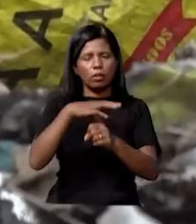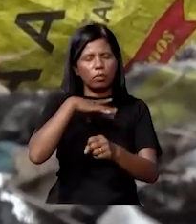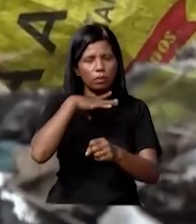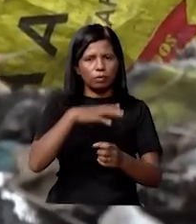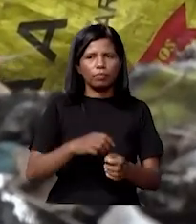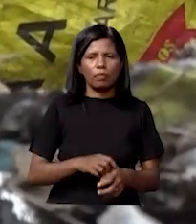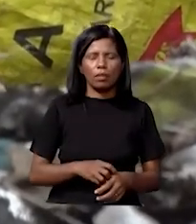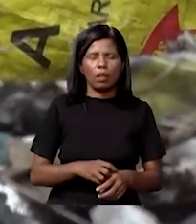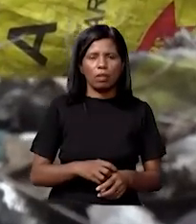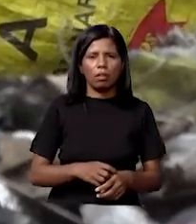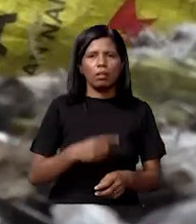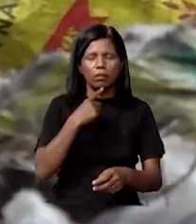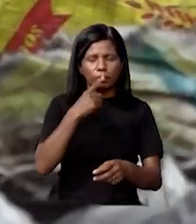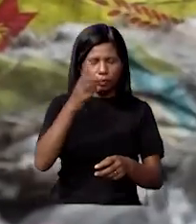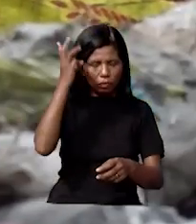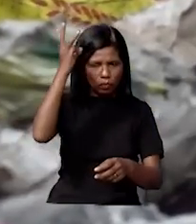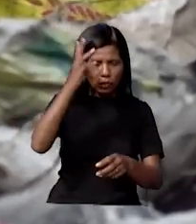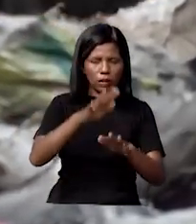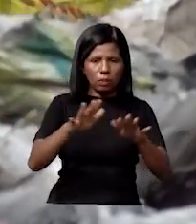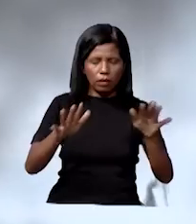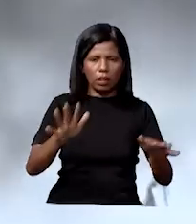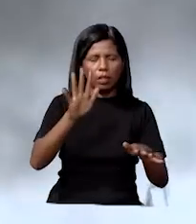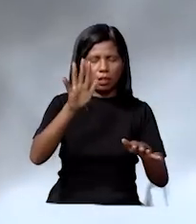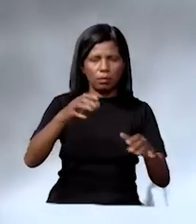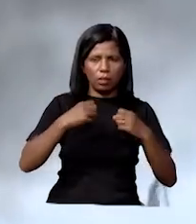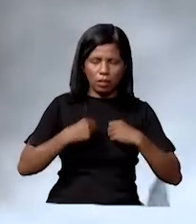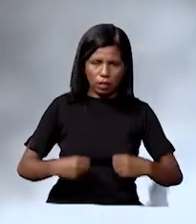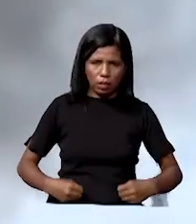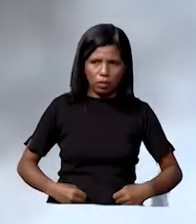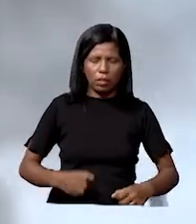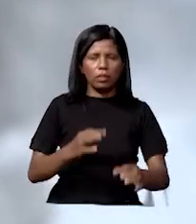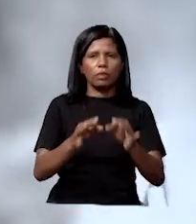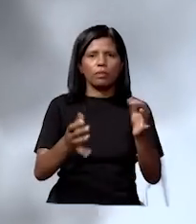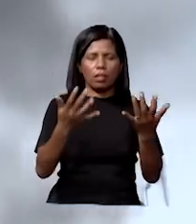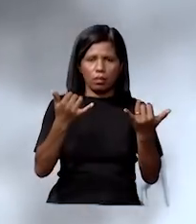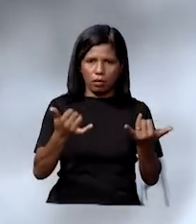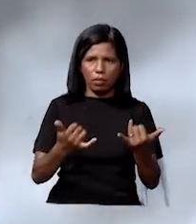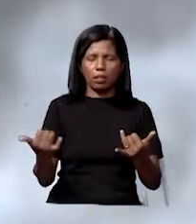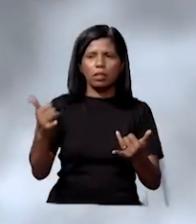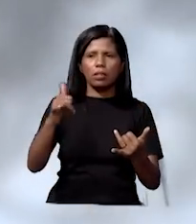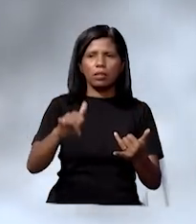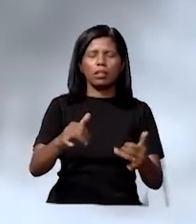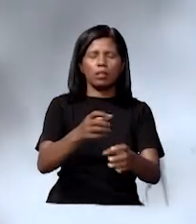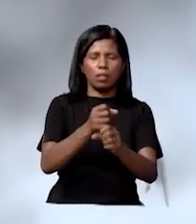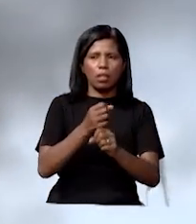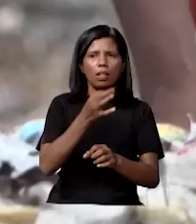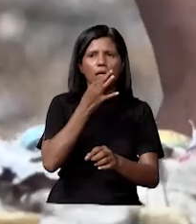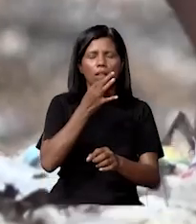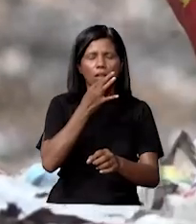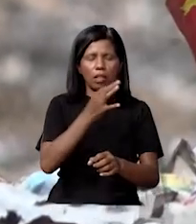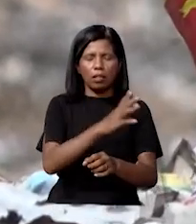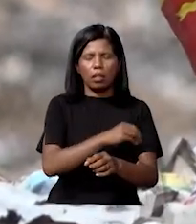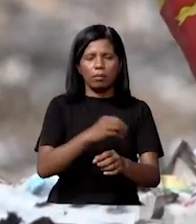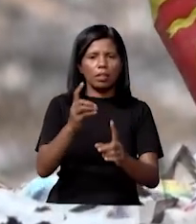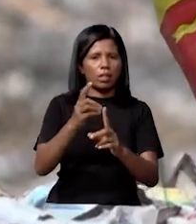postu saudi tibar mos prekupa hola barik nan lima ni saudi maski agora da daun sira konsuma i hang nebeli prazo